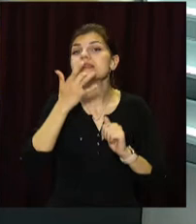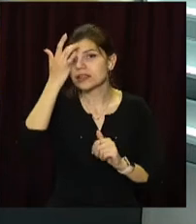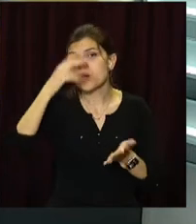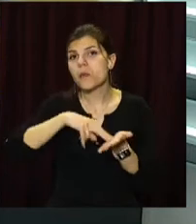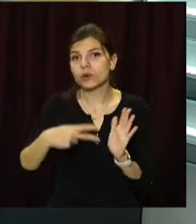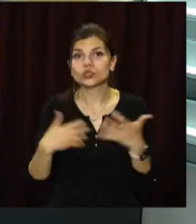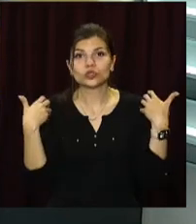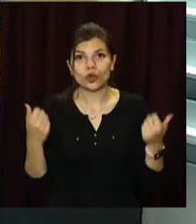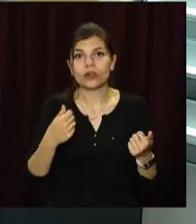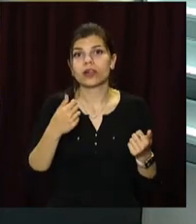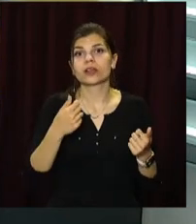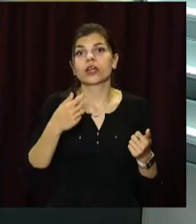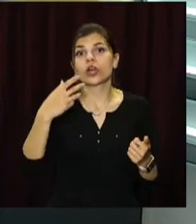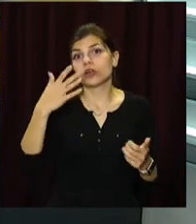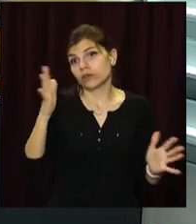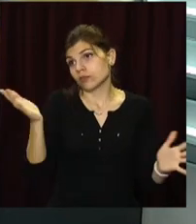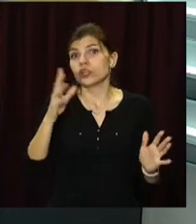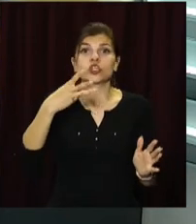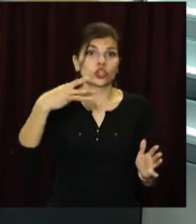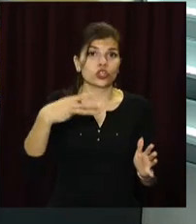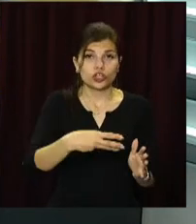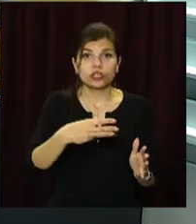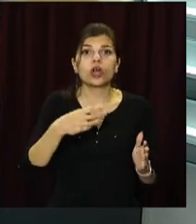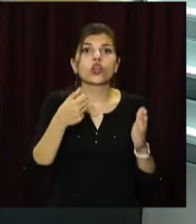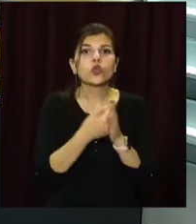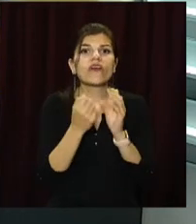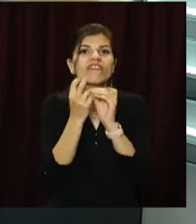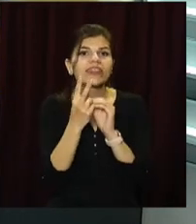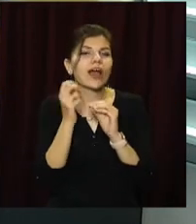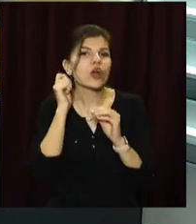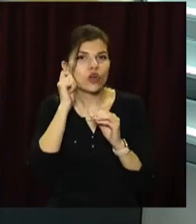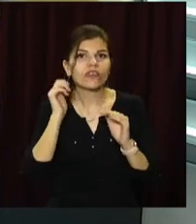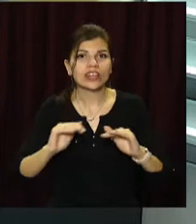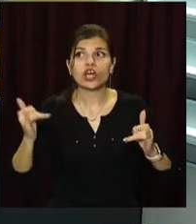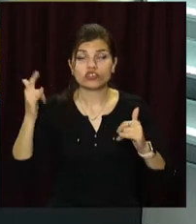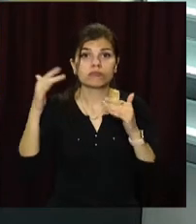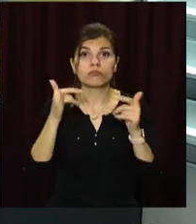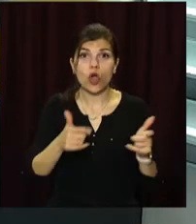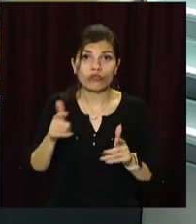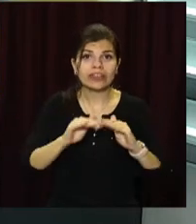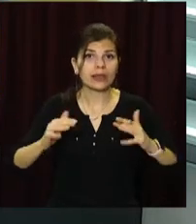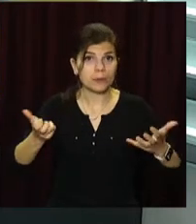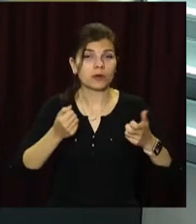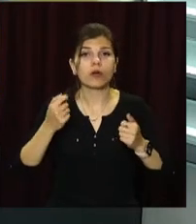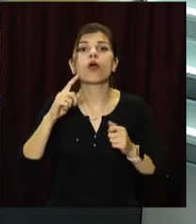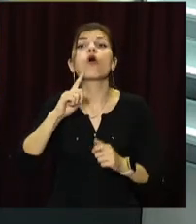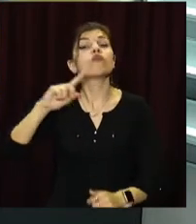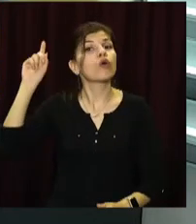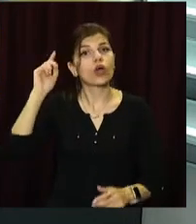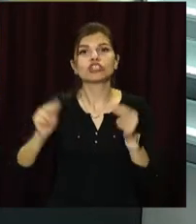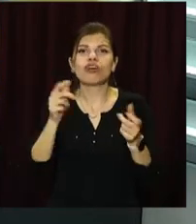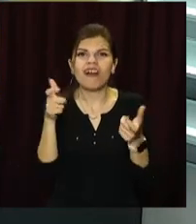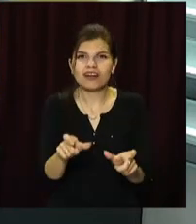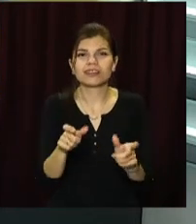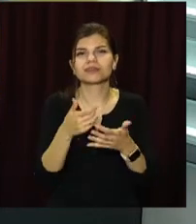планують оздоровити з 3 тисячі дітей до 12 років. Уже зараз йде підготовка до прийому дітей. Торік через карантинні